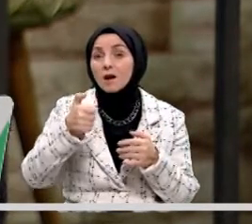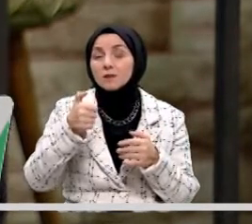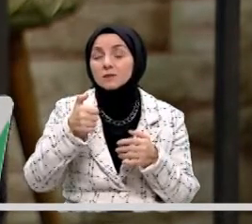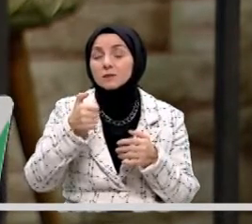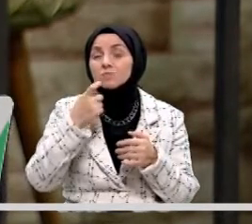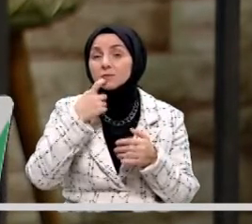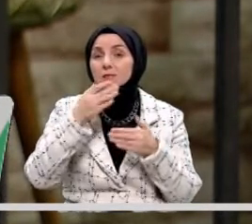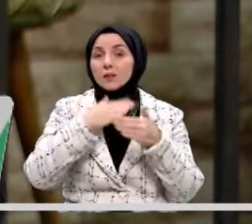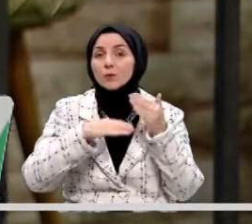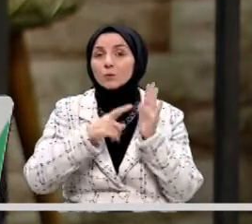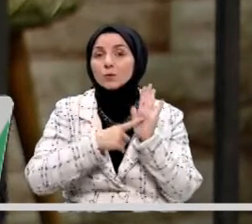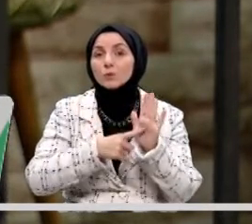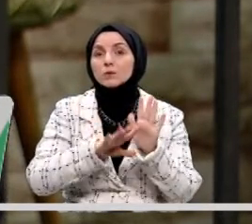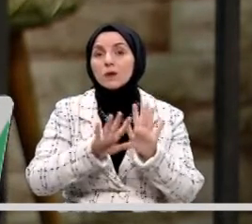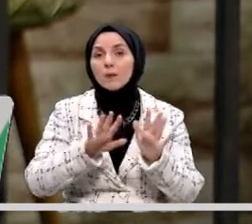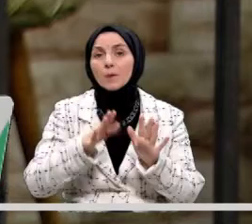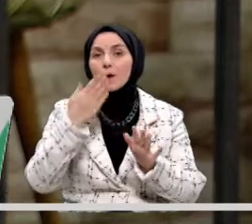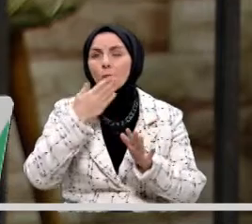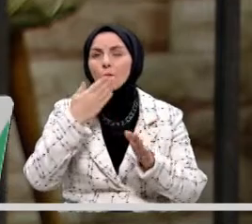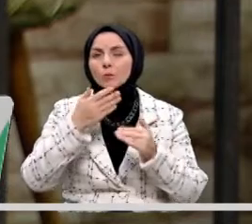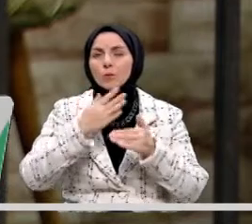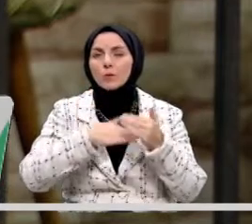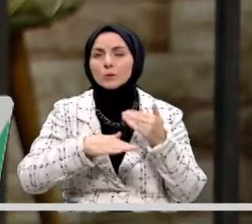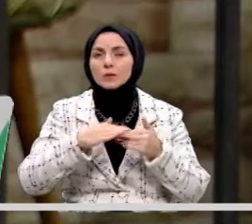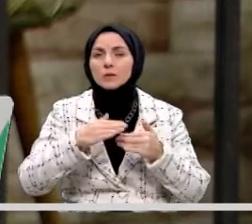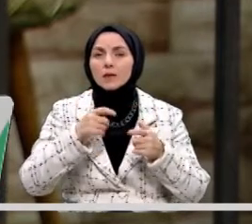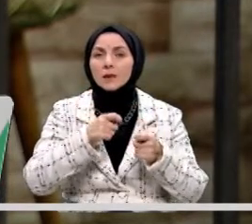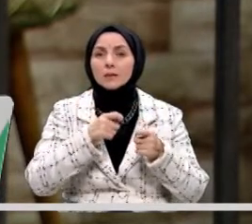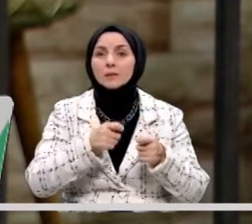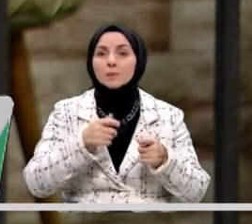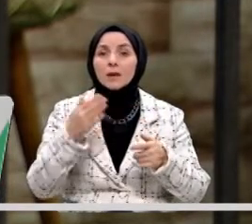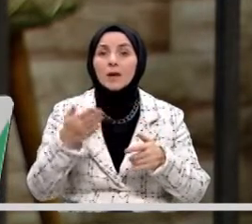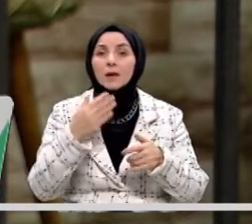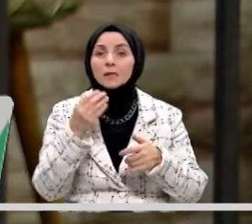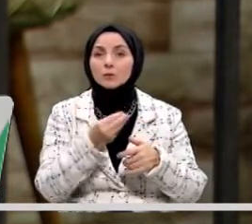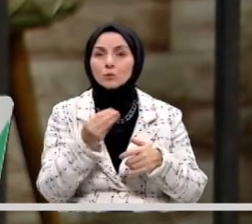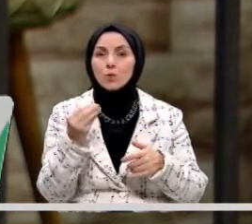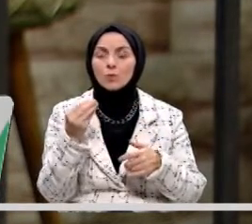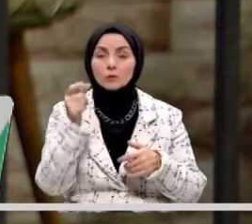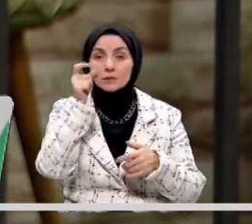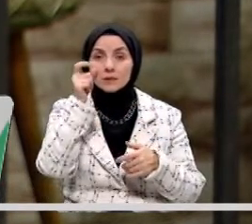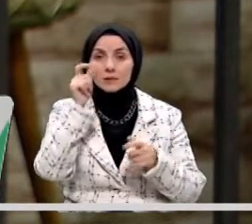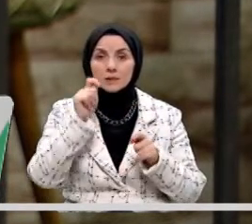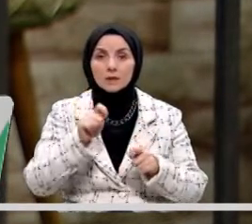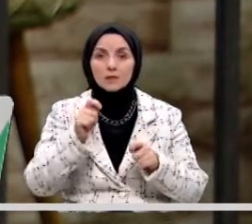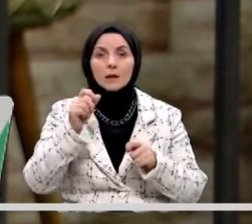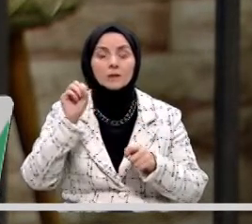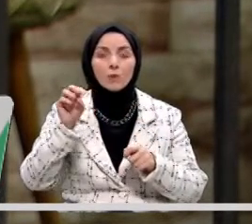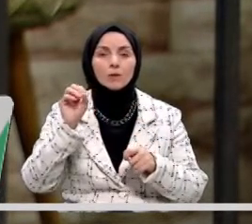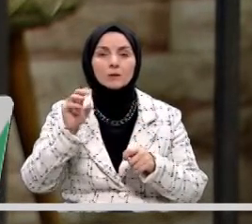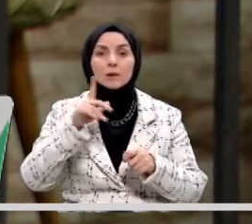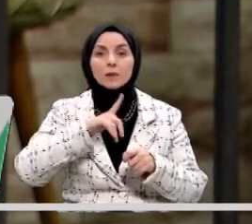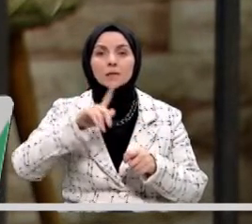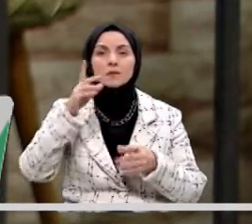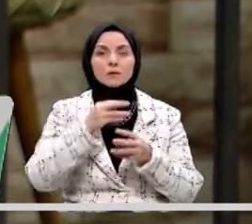öncesi eğitim kurumlarında sağlıklı ortamlarda en dikkat edilen şey öğretmenler seslerini bir rolü bile yükseltemezler ilkokulda